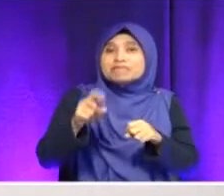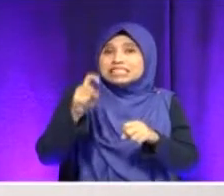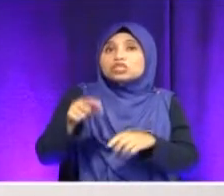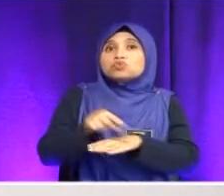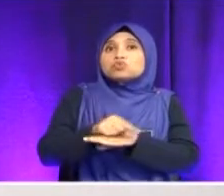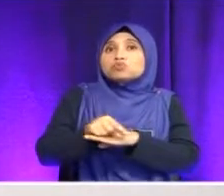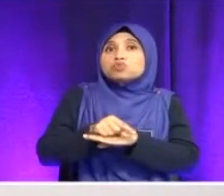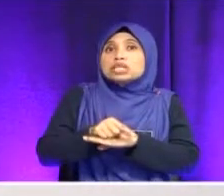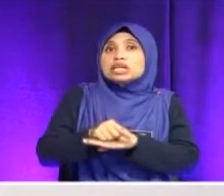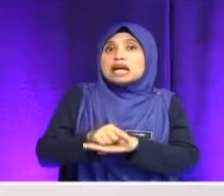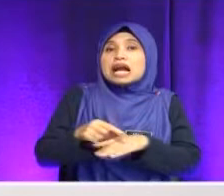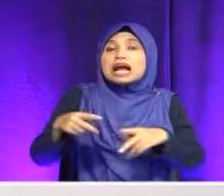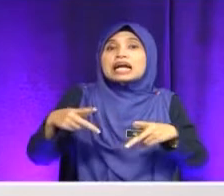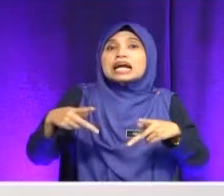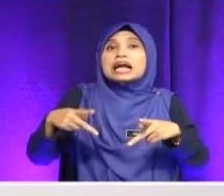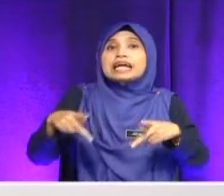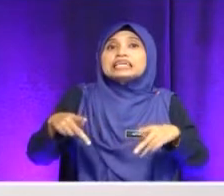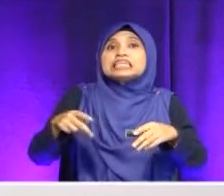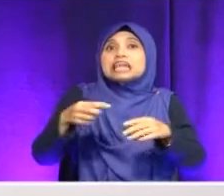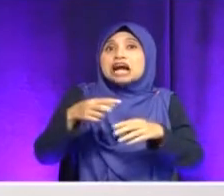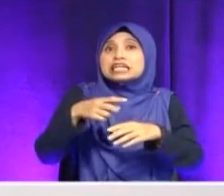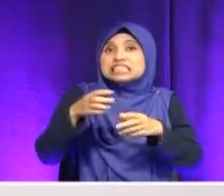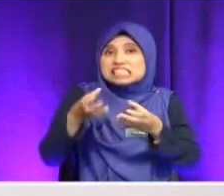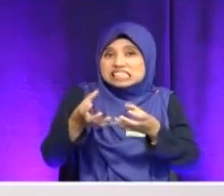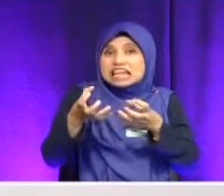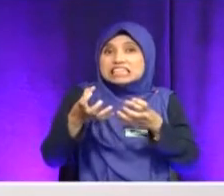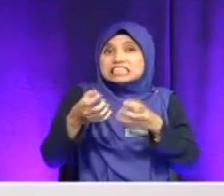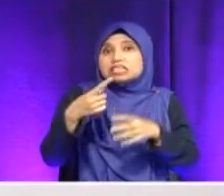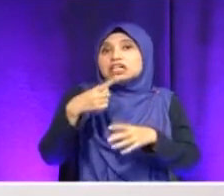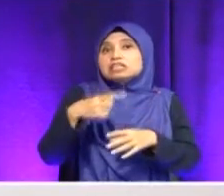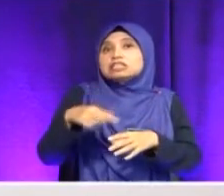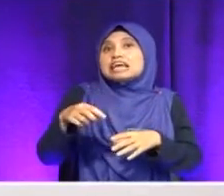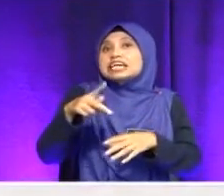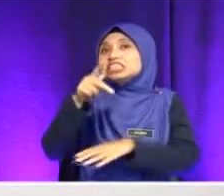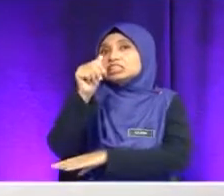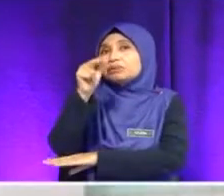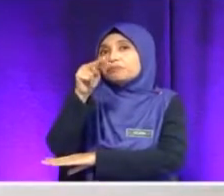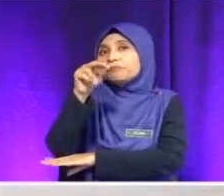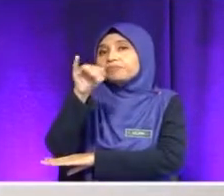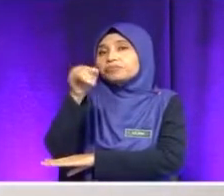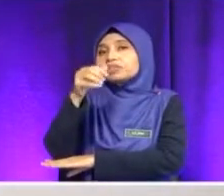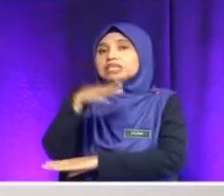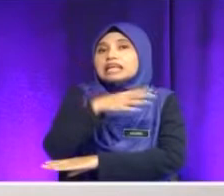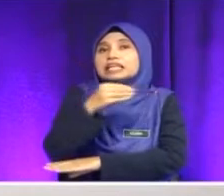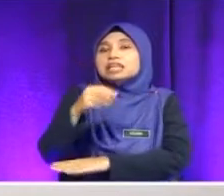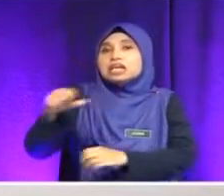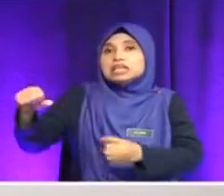level sebab kita perlu Kanci terlebih dahulu sebelum kita Guna Kita seterika dan kanji ini